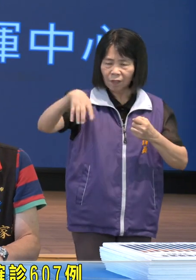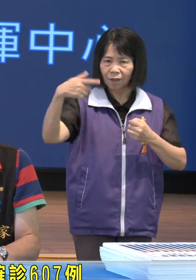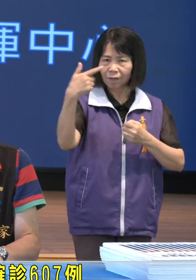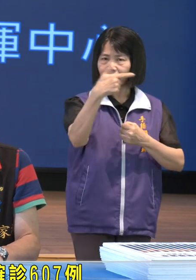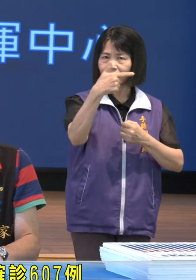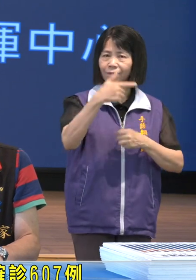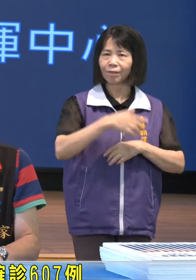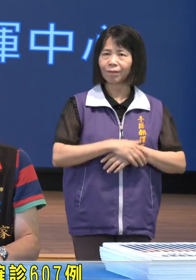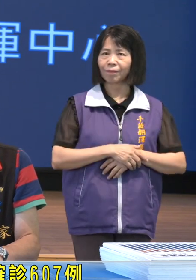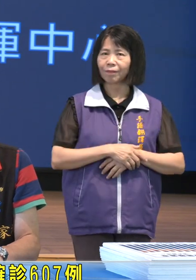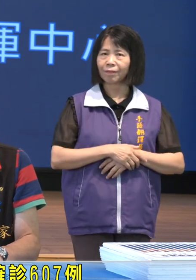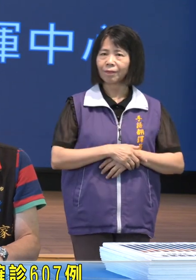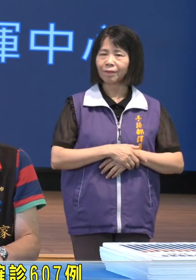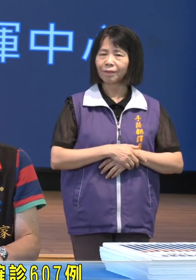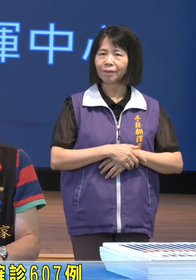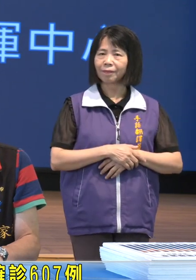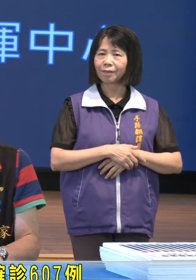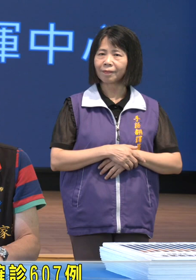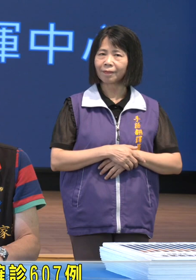镇，